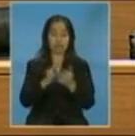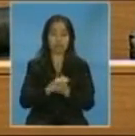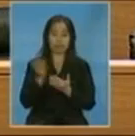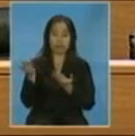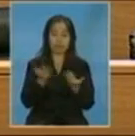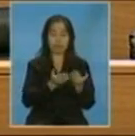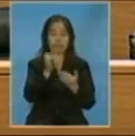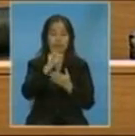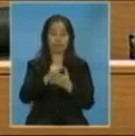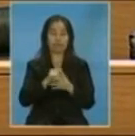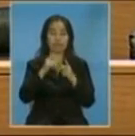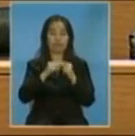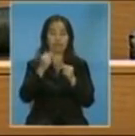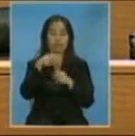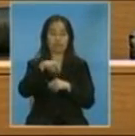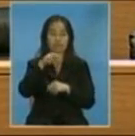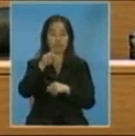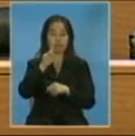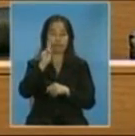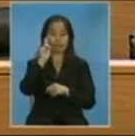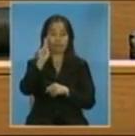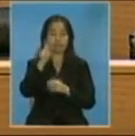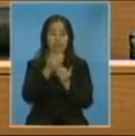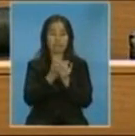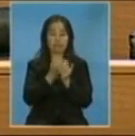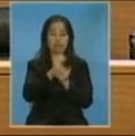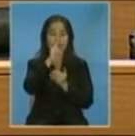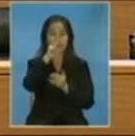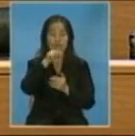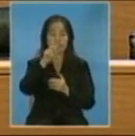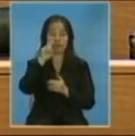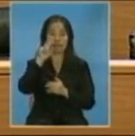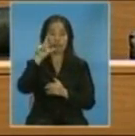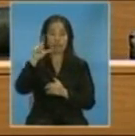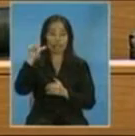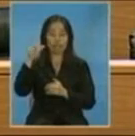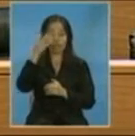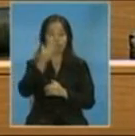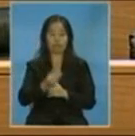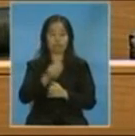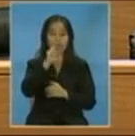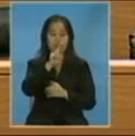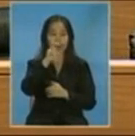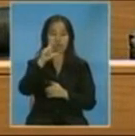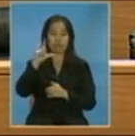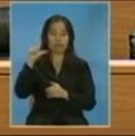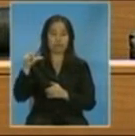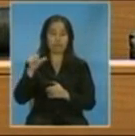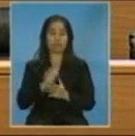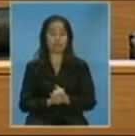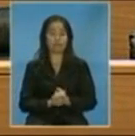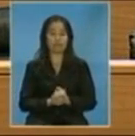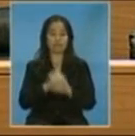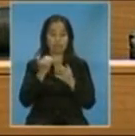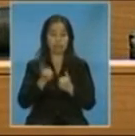เรื่องเงินกู้แล้วก็ลดจาก 2.2 ล้านล้านมาเหลือ2ล้านล้านคราวนี้การลด